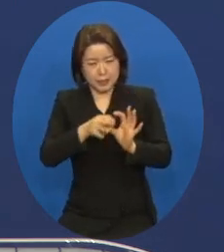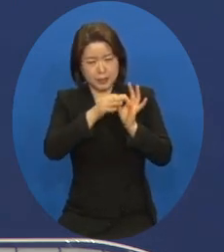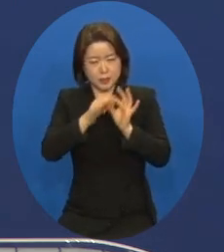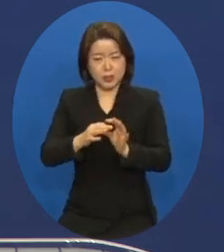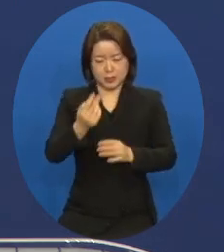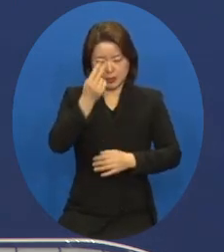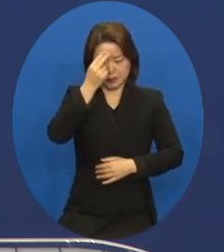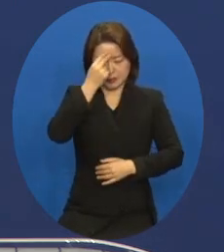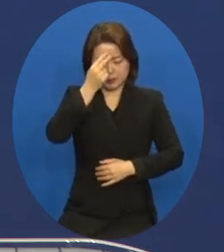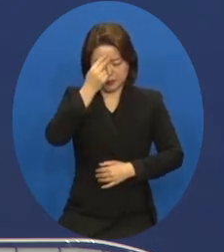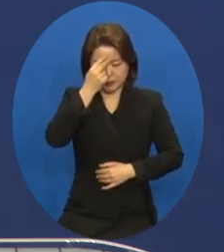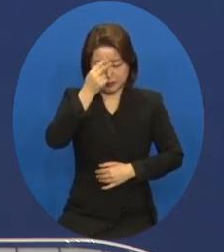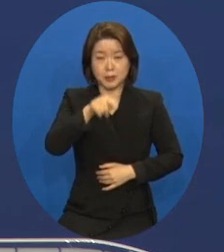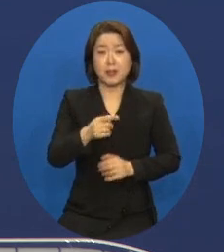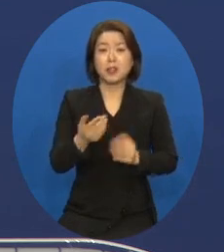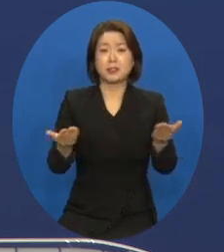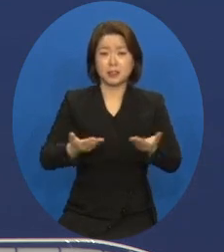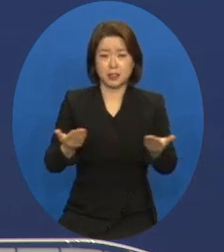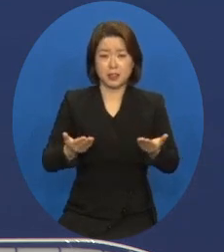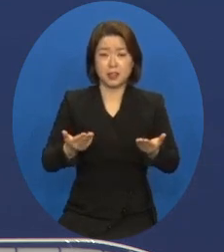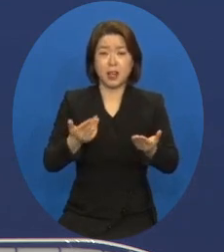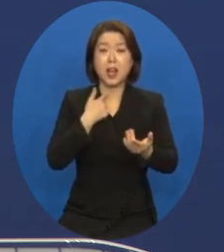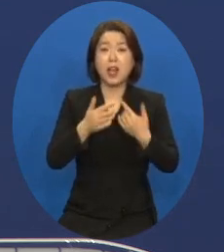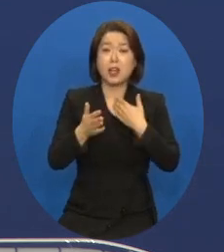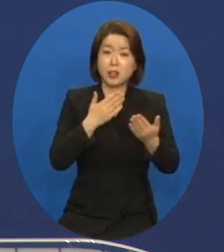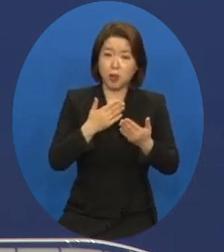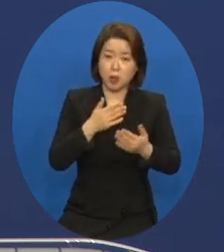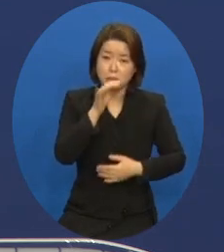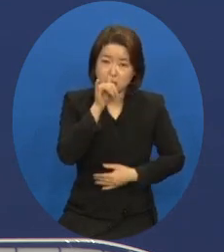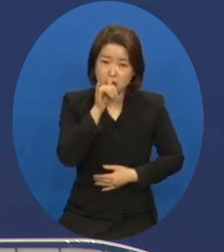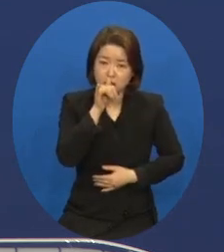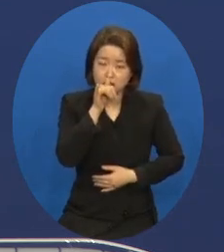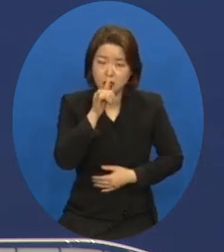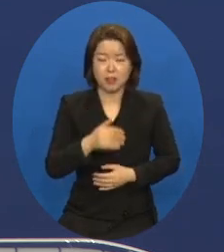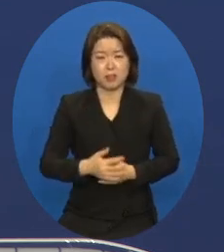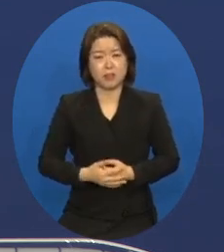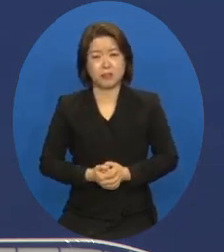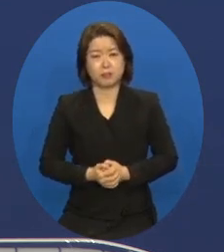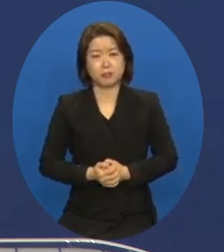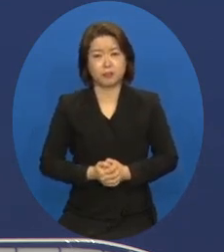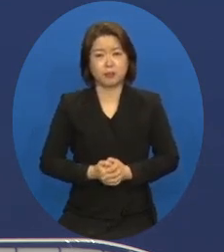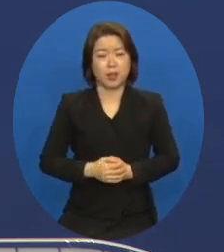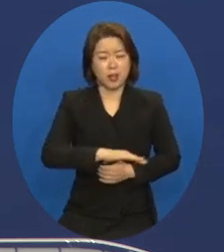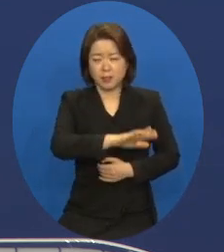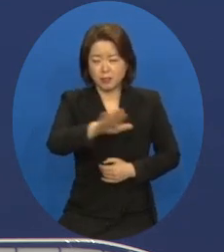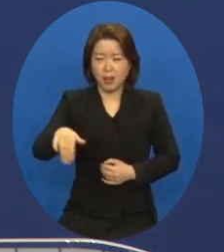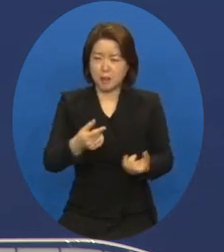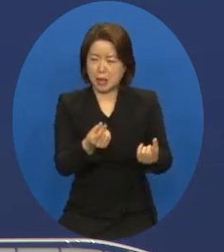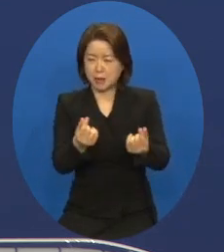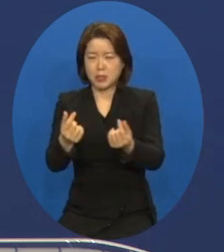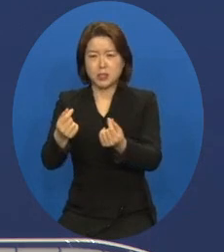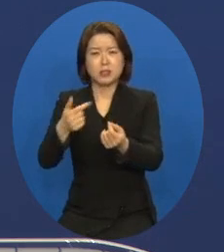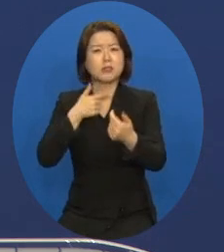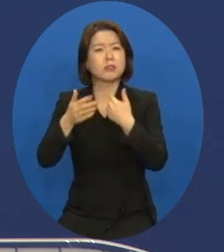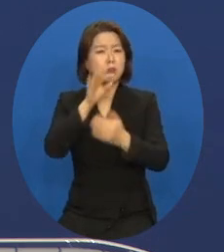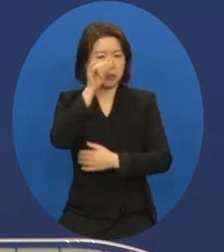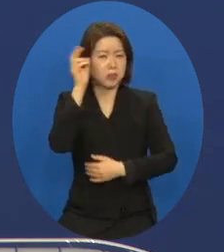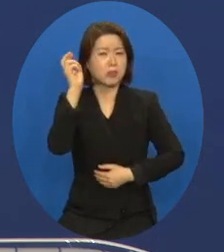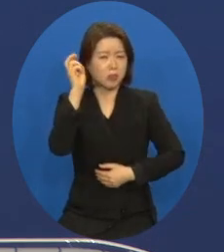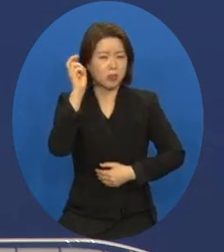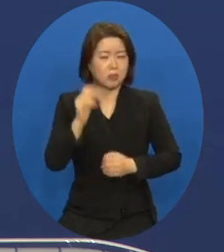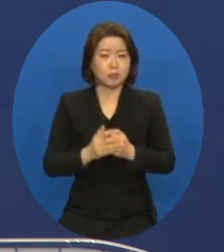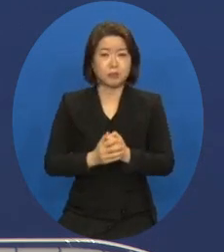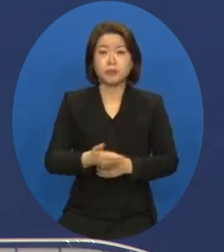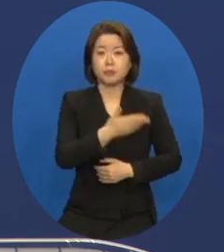근심 하시는 일을 경험하고 있지 않습니까 다 경험하실 겁니다 여러분이